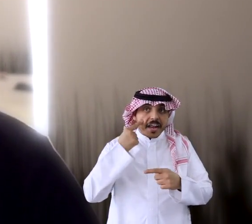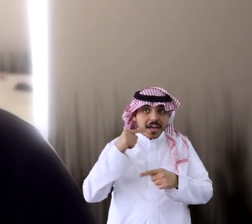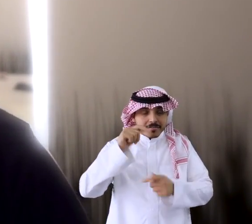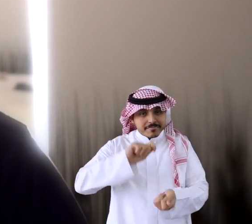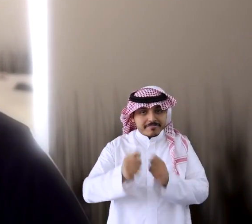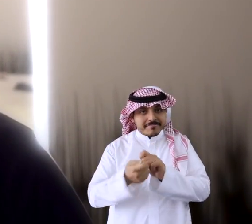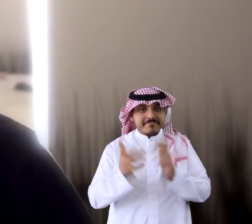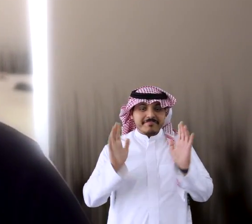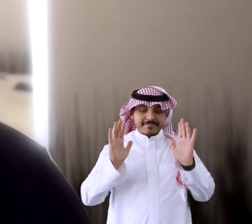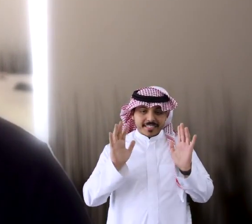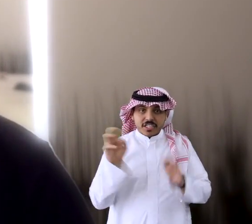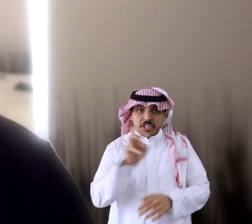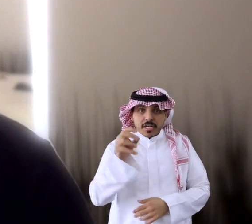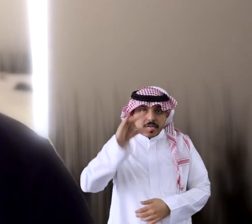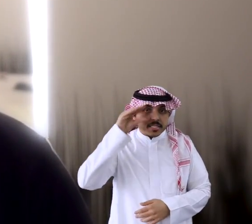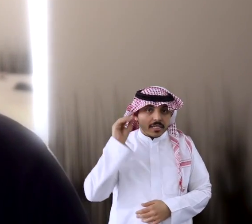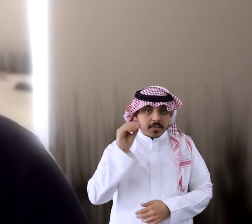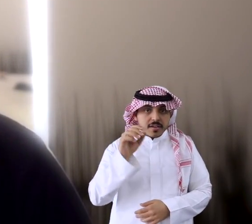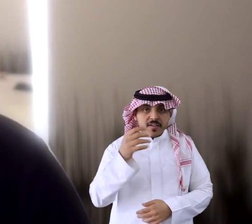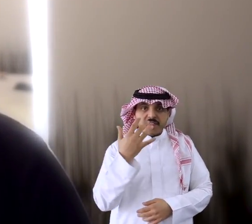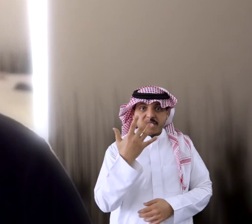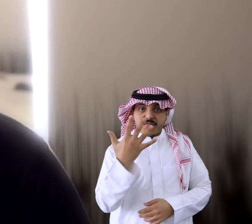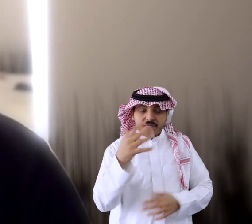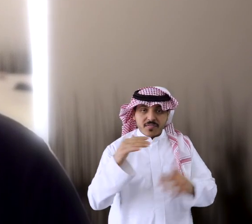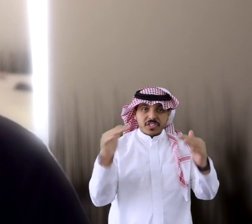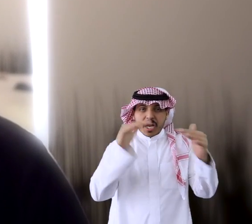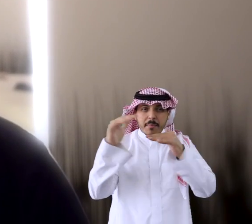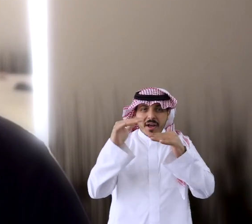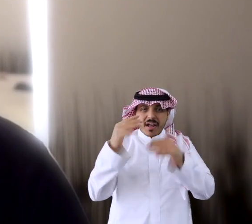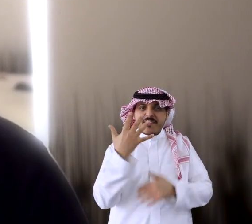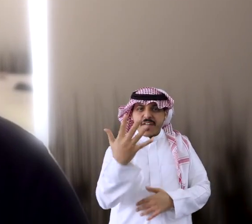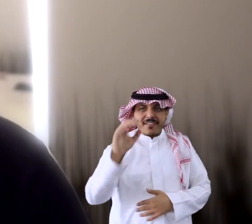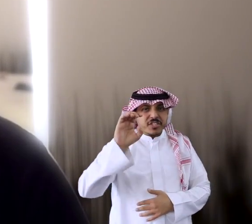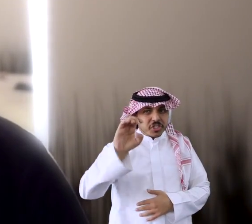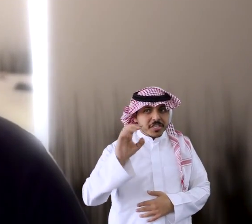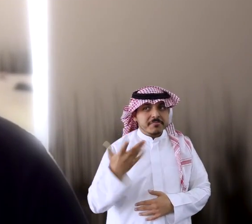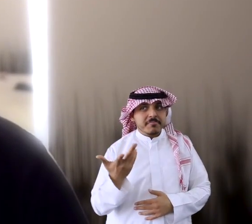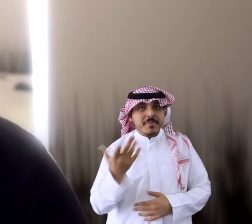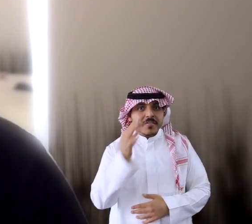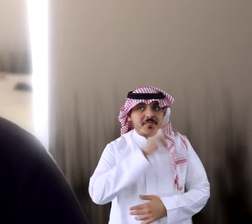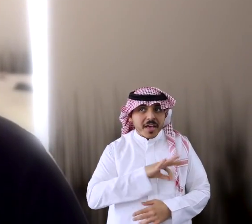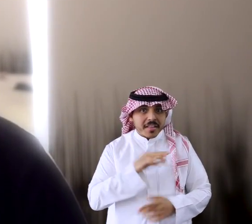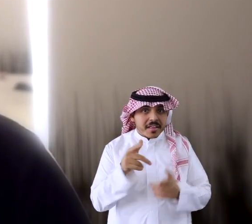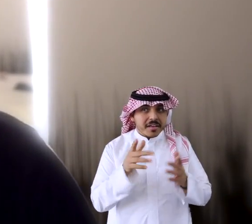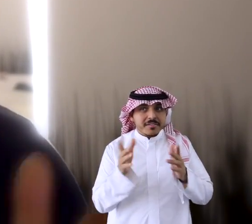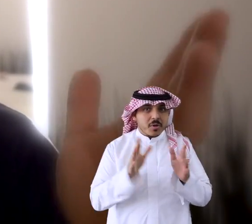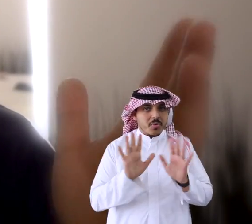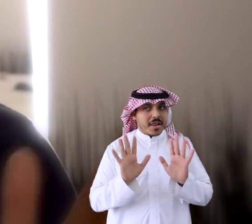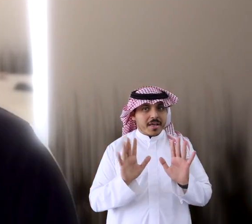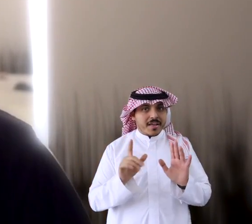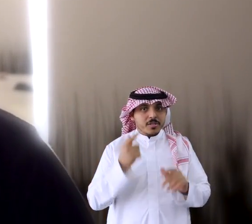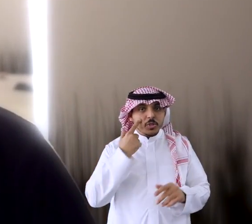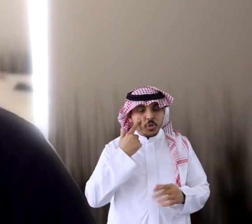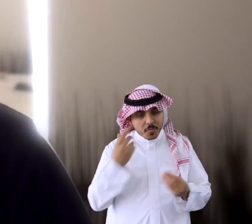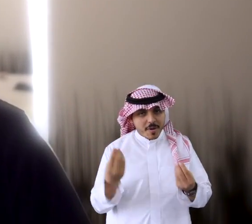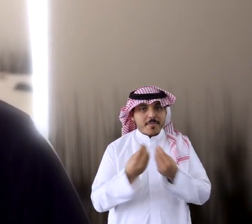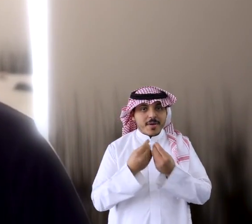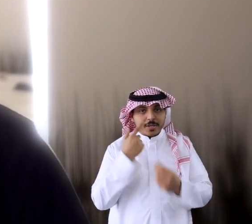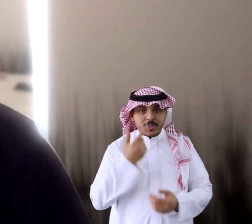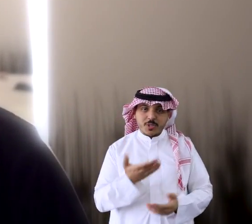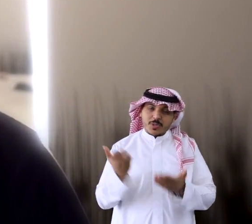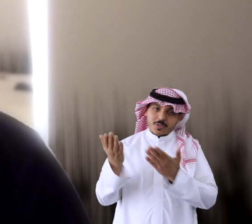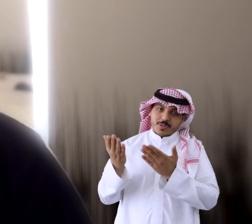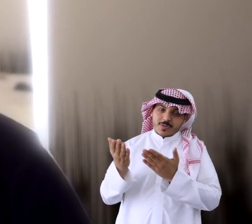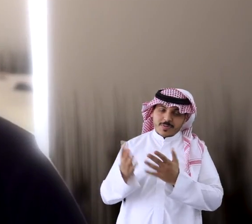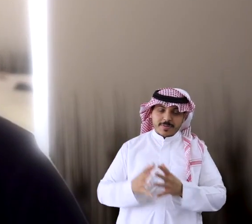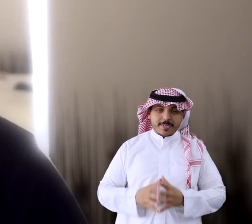وأيضا شركة سامسونج لما تفكر في الفايف جي وهذا الشيء مصلحتها ولا لا. خلونا نتعرف على هذه الأمور كلها في